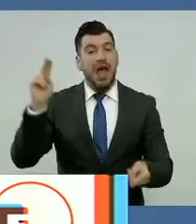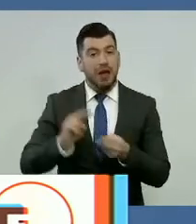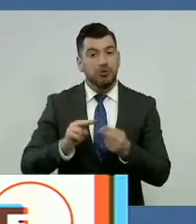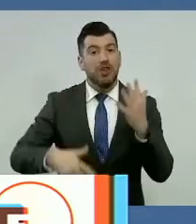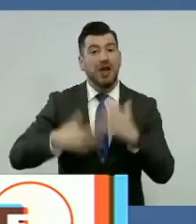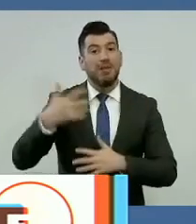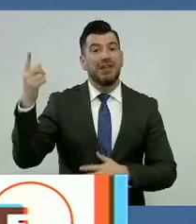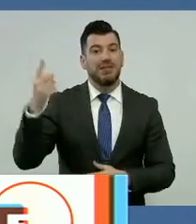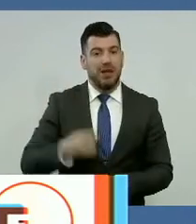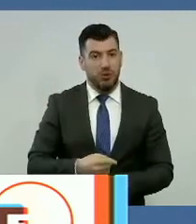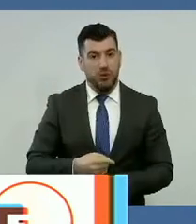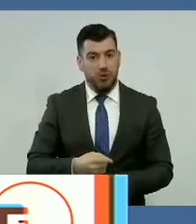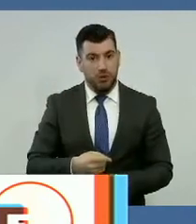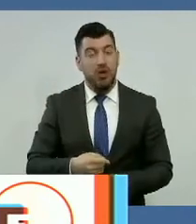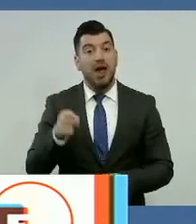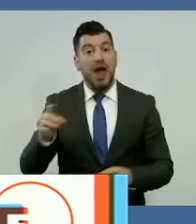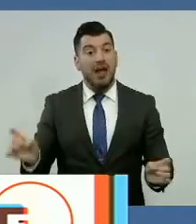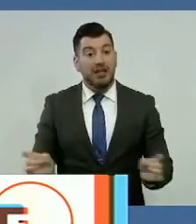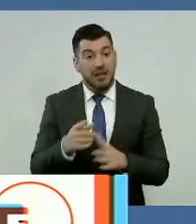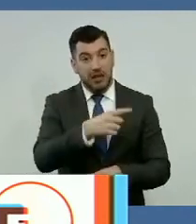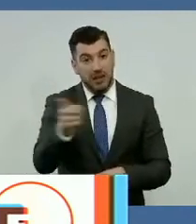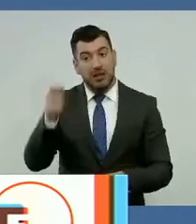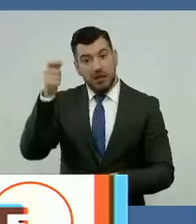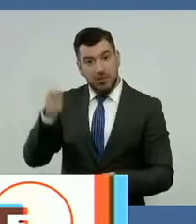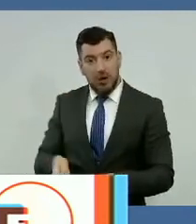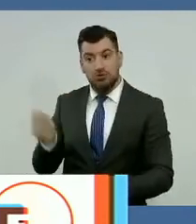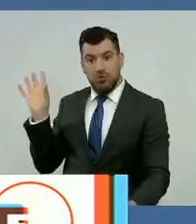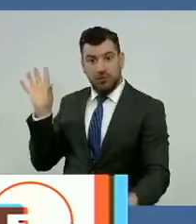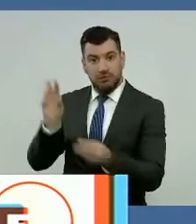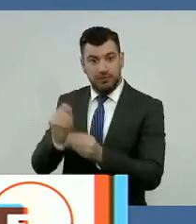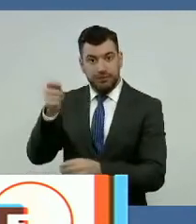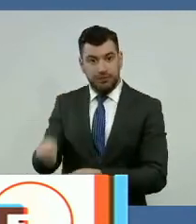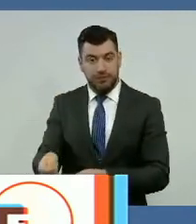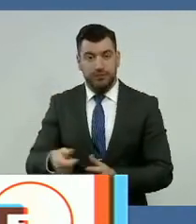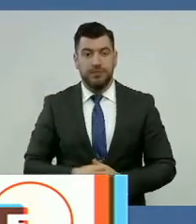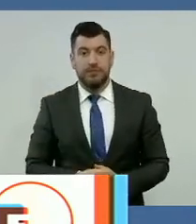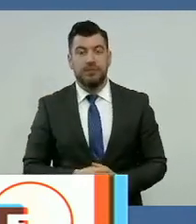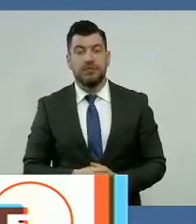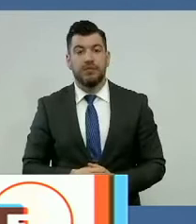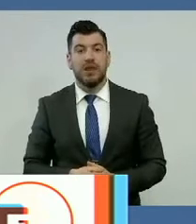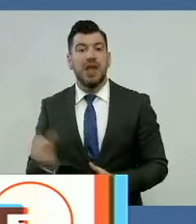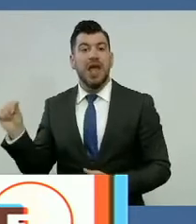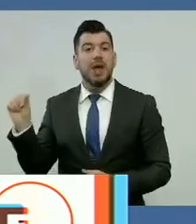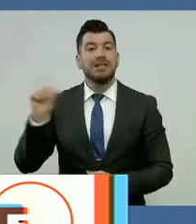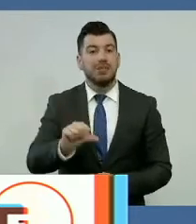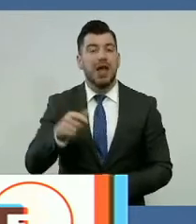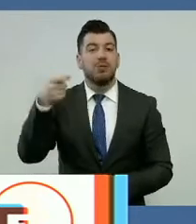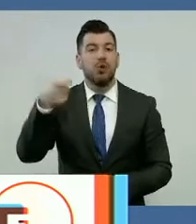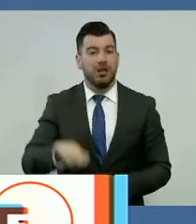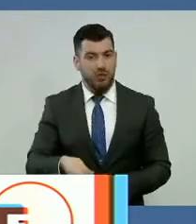που αυτές επιστραφούν εφάπαξ. Πενθυμίζεται ότι οι επιστρεπτές προκαταβολές που